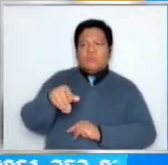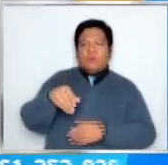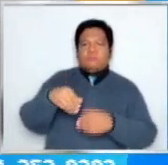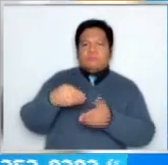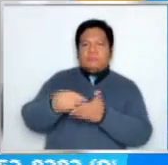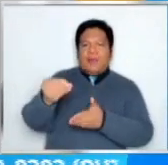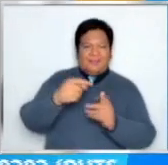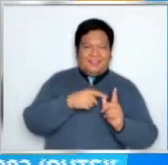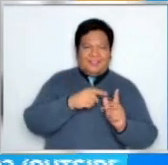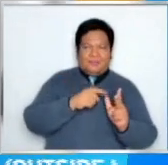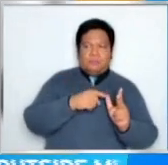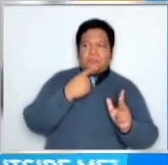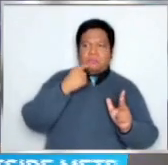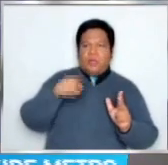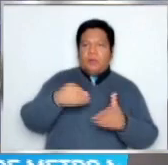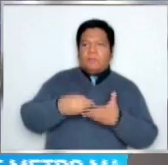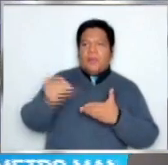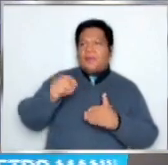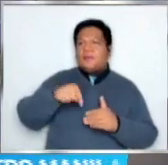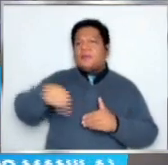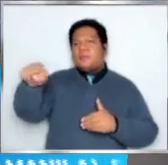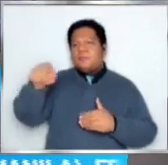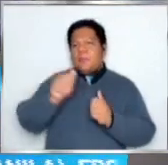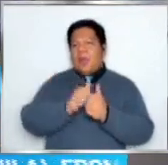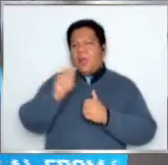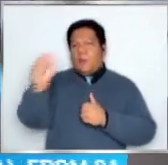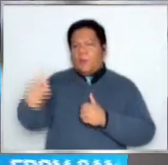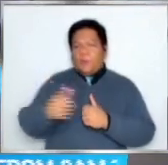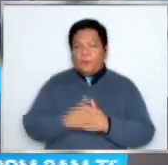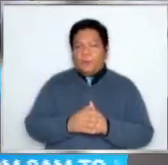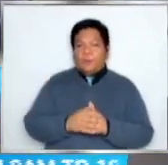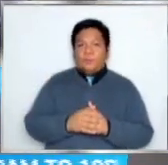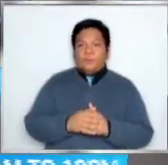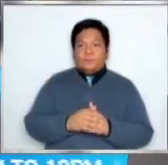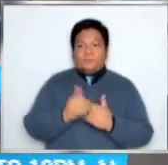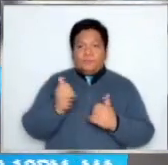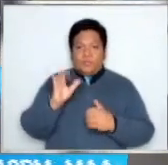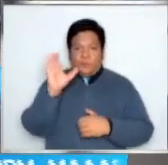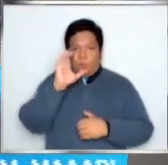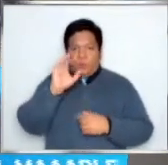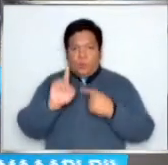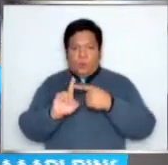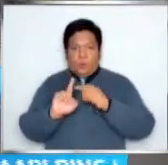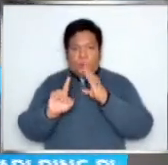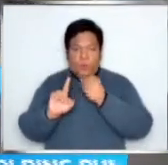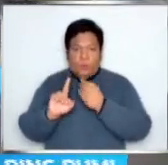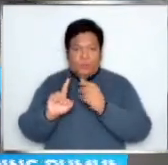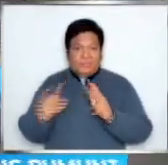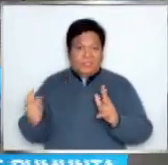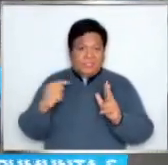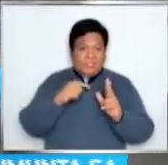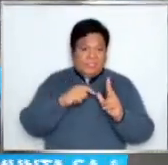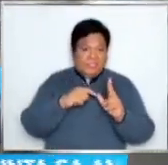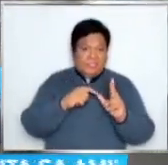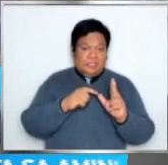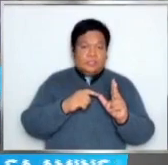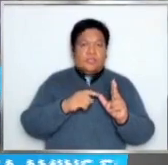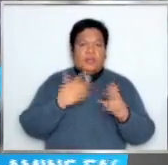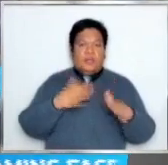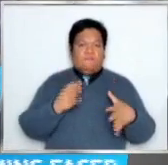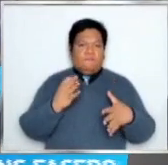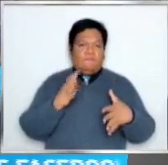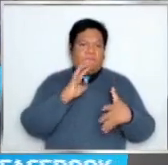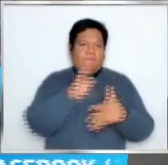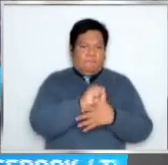away from the pawn shop. Hinahanap pa ang hold-upper. Kalaboso naman ang kanyang kasabwat na sinampahan ng reklamong robbery